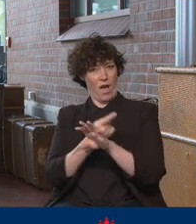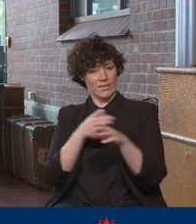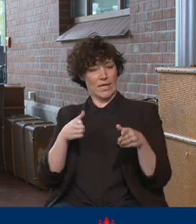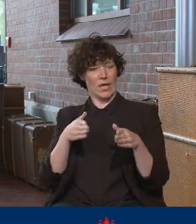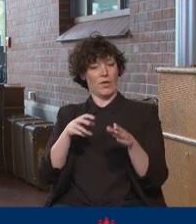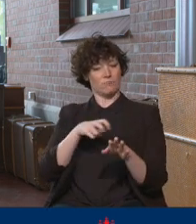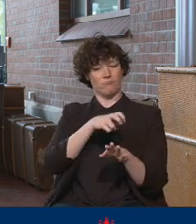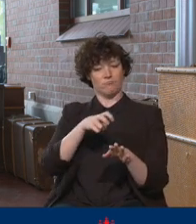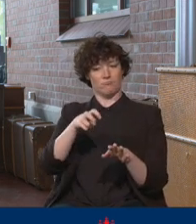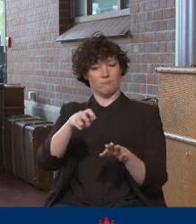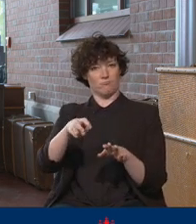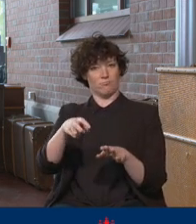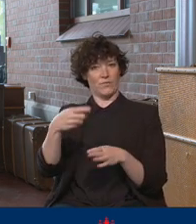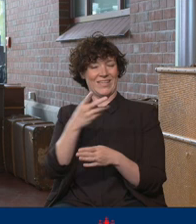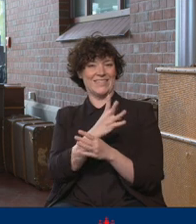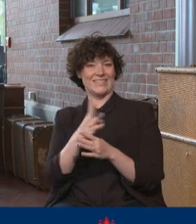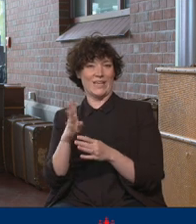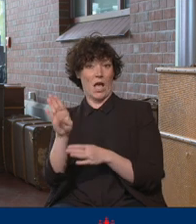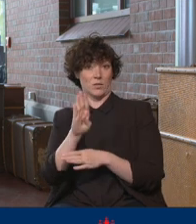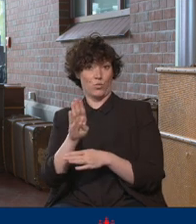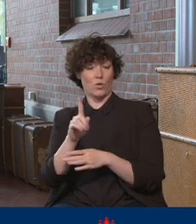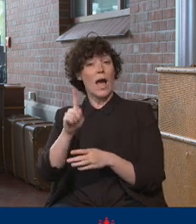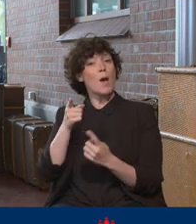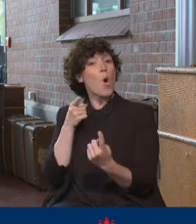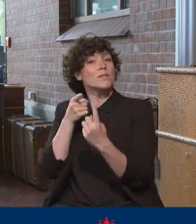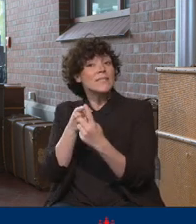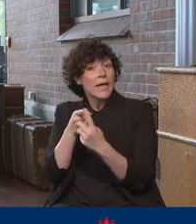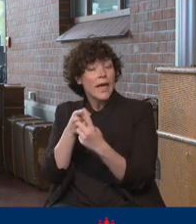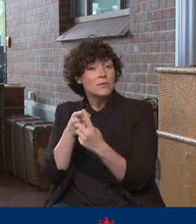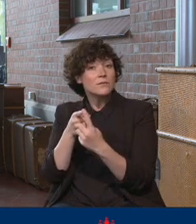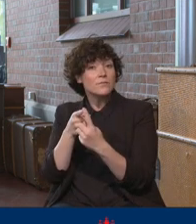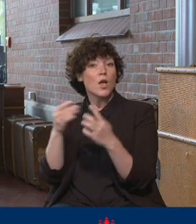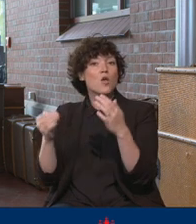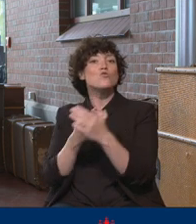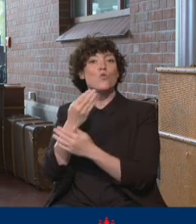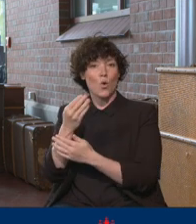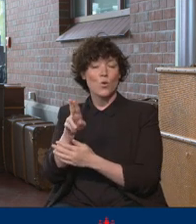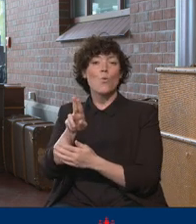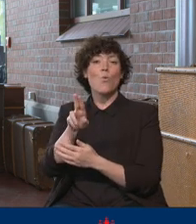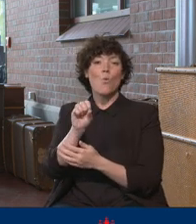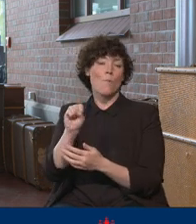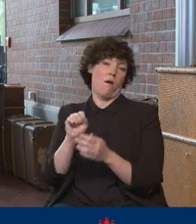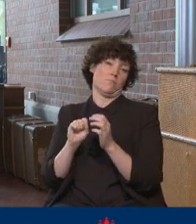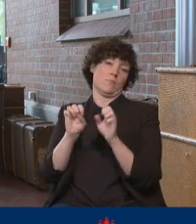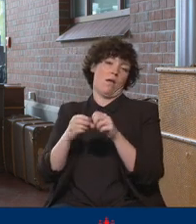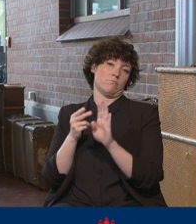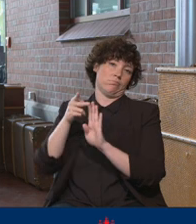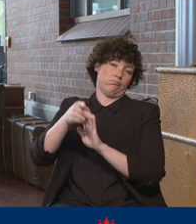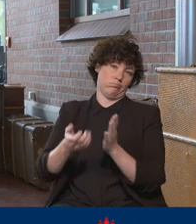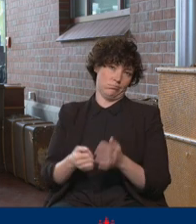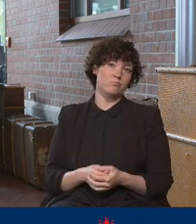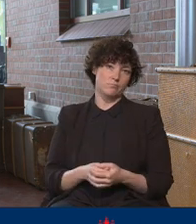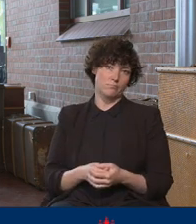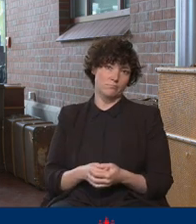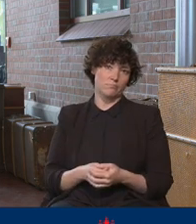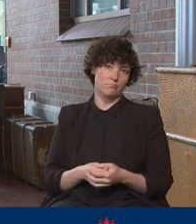eben auch auf direktem wege zum grasbrook und der neuen u bahn haltestelle die vettel weiter bauen wir unser